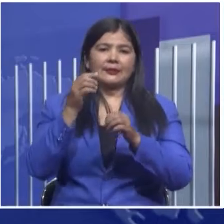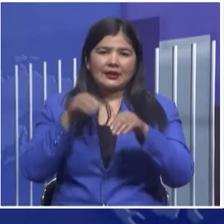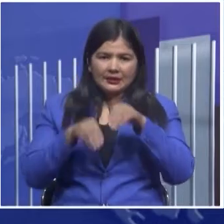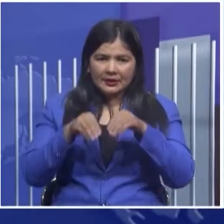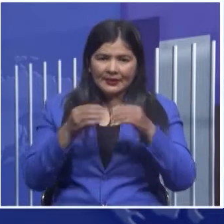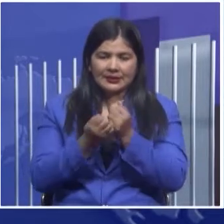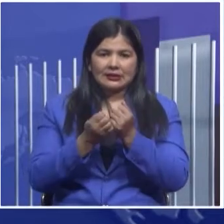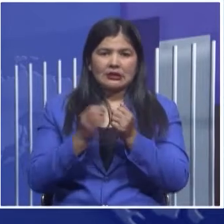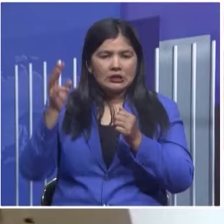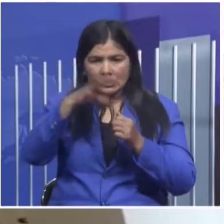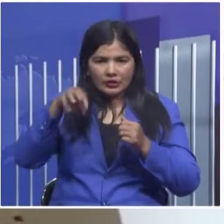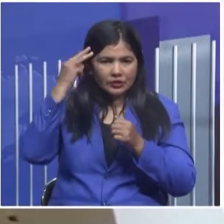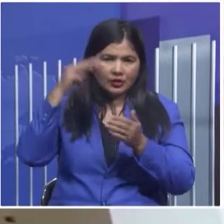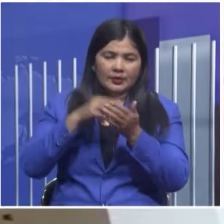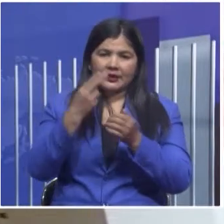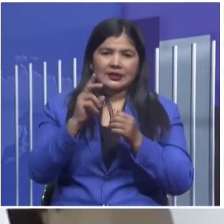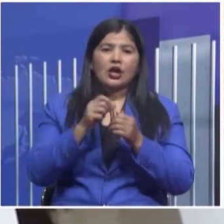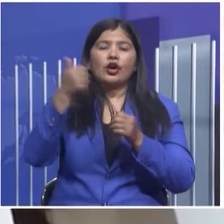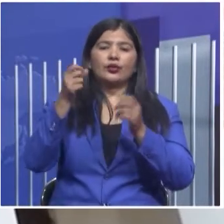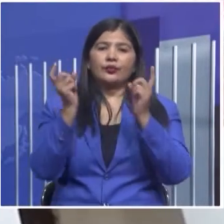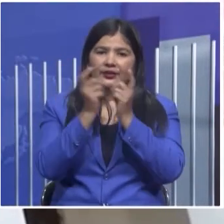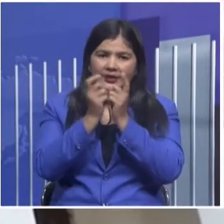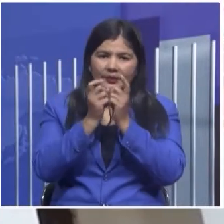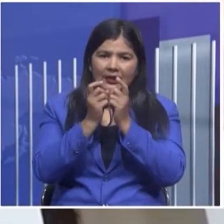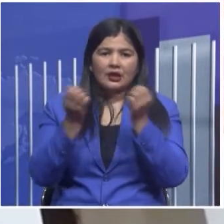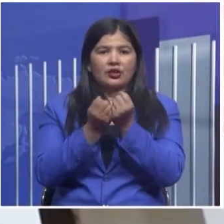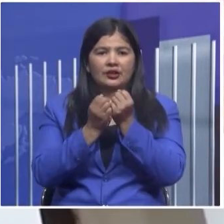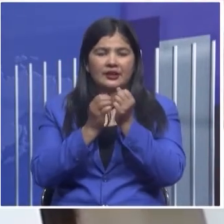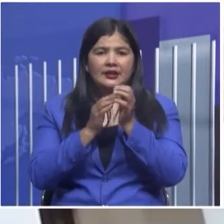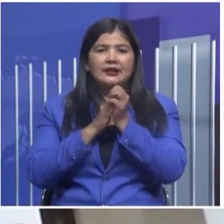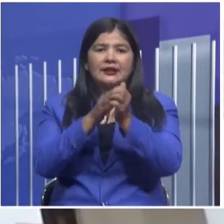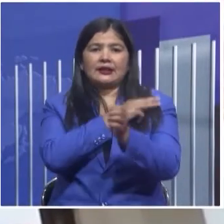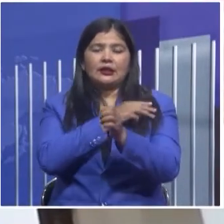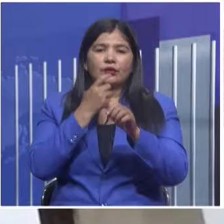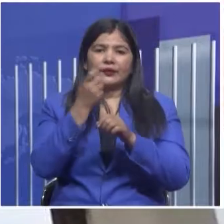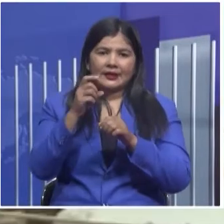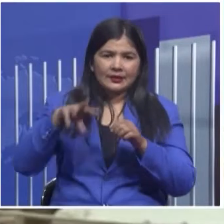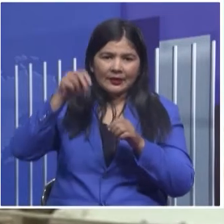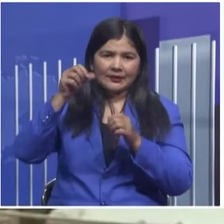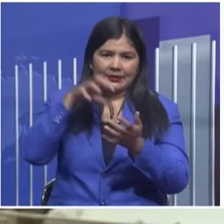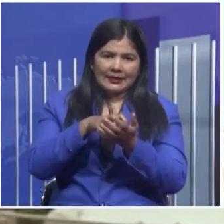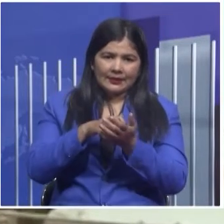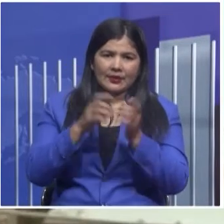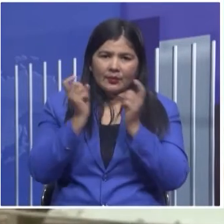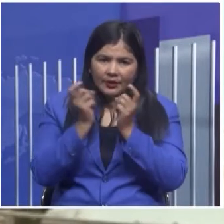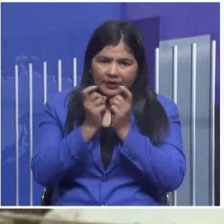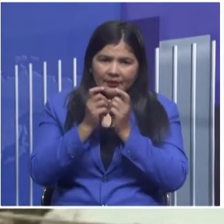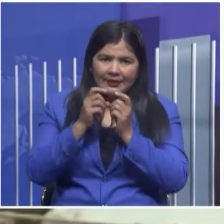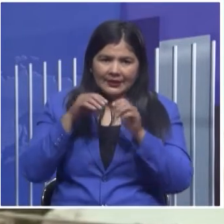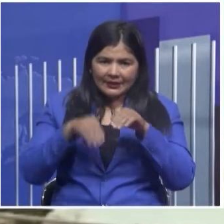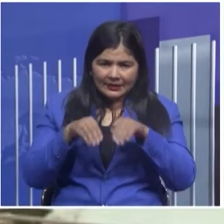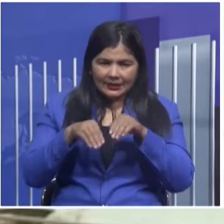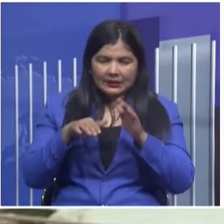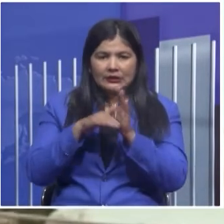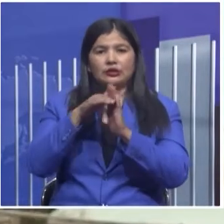यस विषयमा थप गृह कार्य अर्को बैठकमा गर्ने नेताहरूको भनाइ छ। प्रधानमन्त्री निवास बालुवाटारमा आज बसेको बैठकमा आसन्न स्थानीय तहको निर्वाचनको